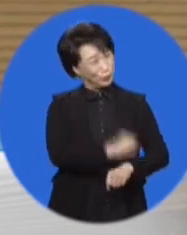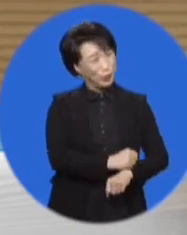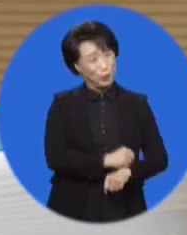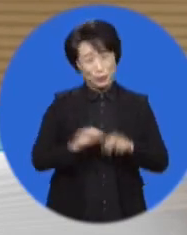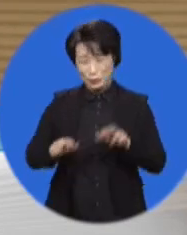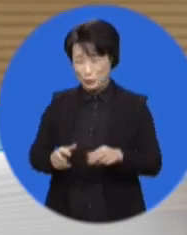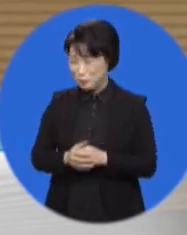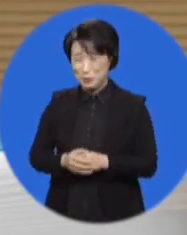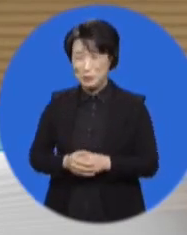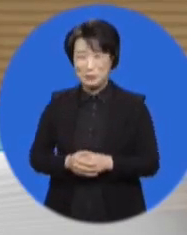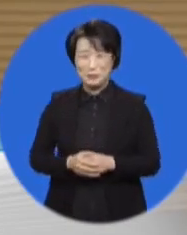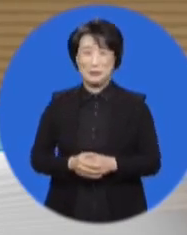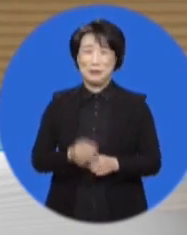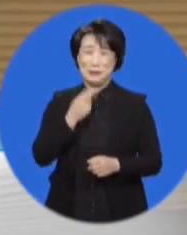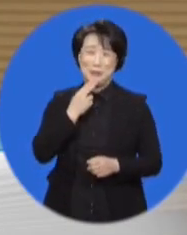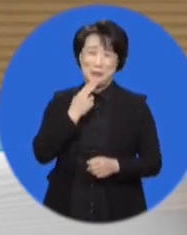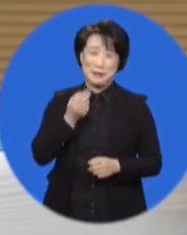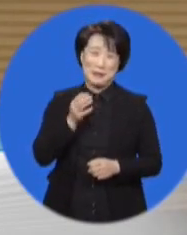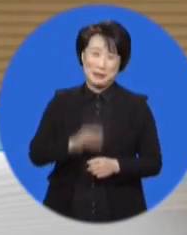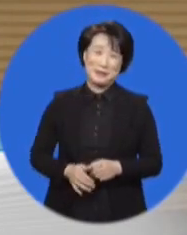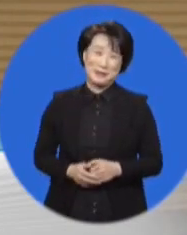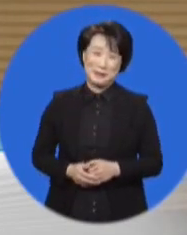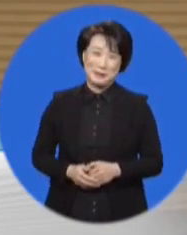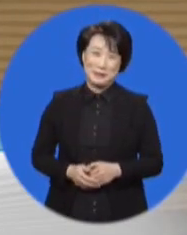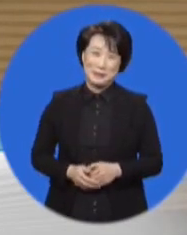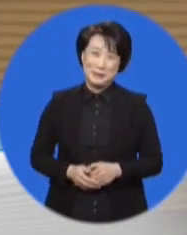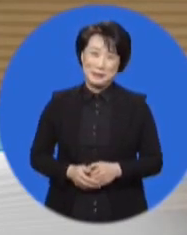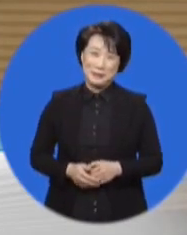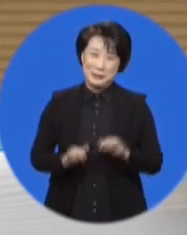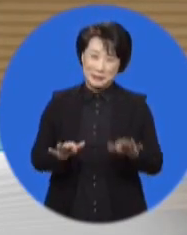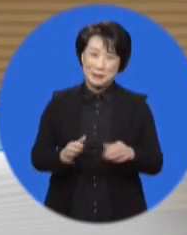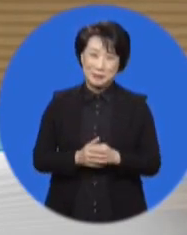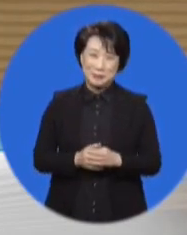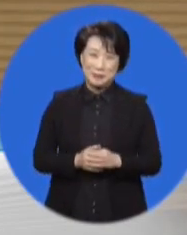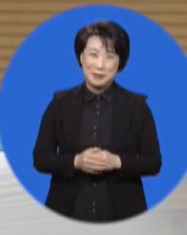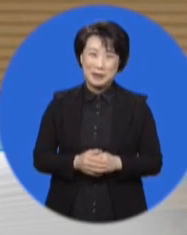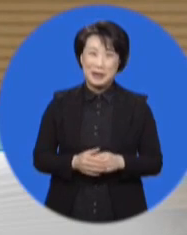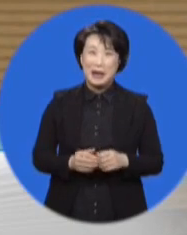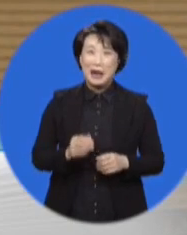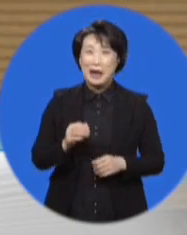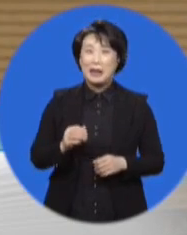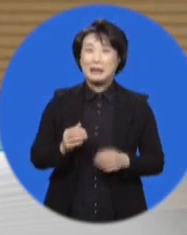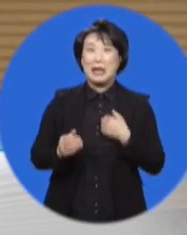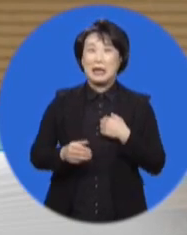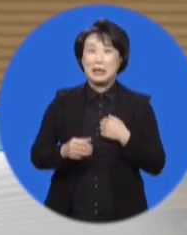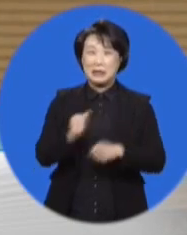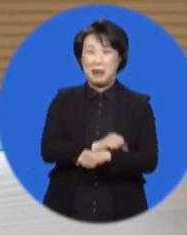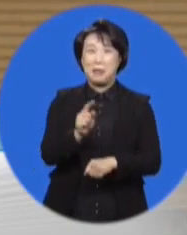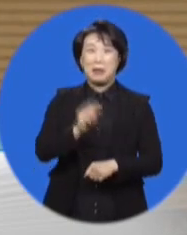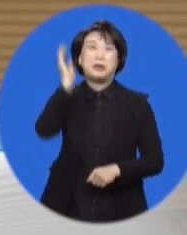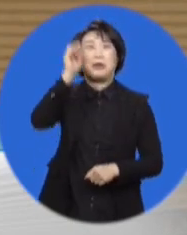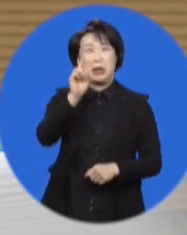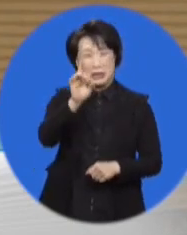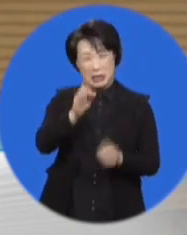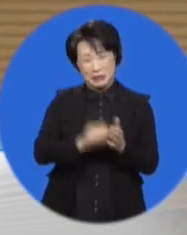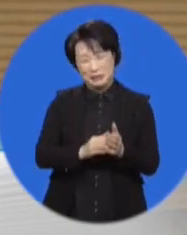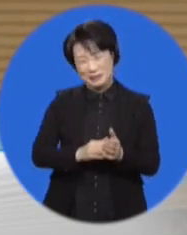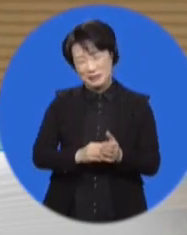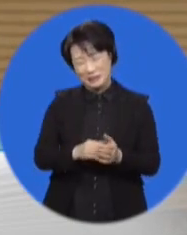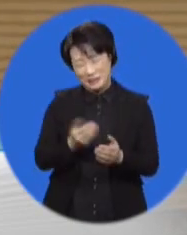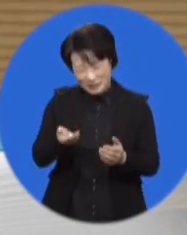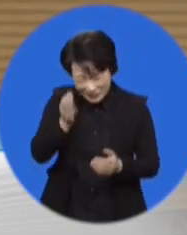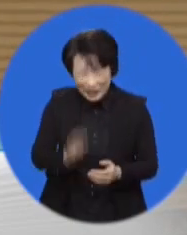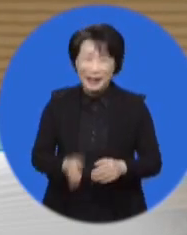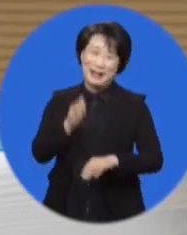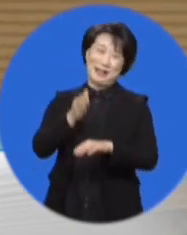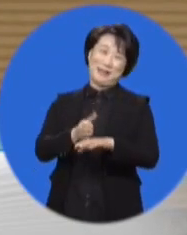지금은 그렇지만 예. 지금은 뭐 할 줄 아는 건 설교밖에 없어요. 감사하지